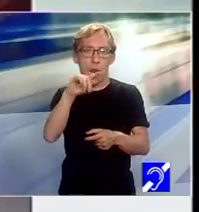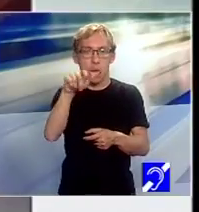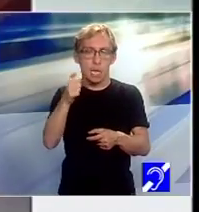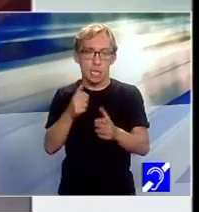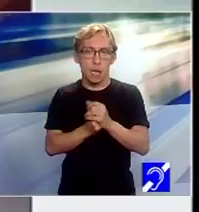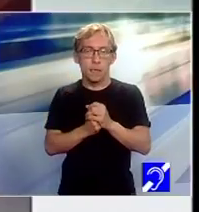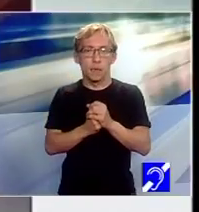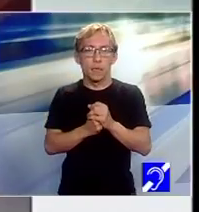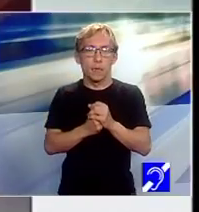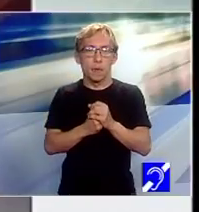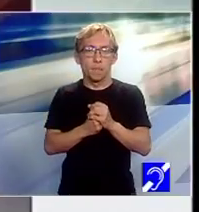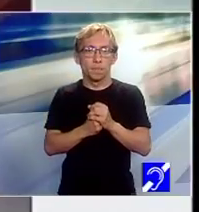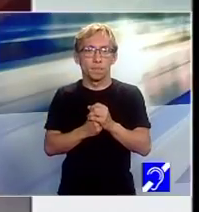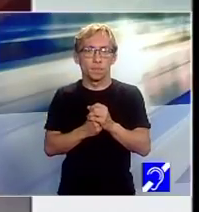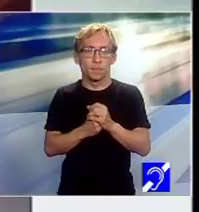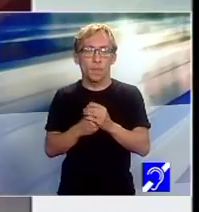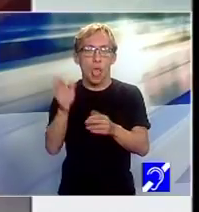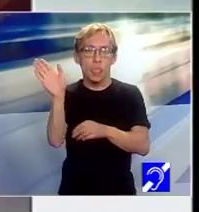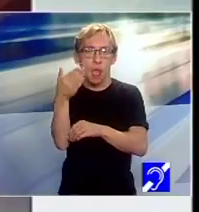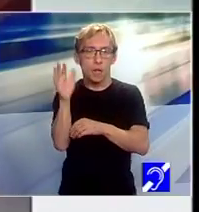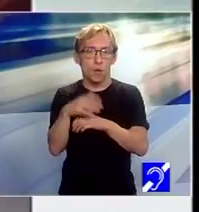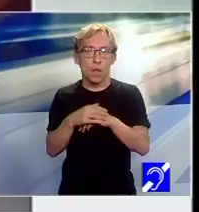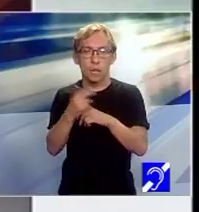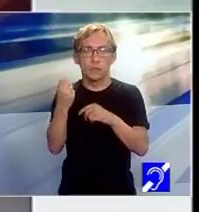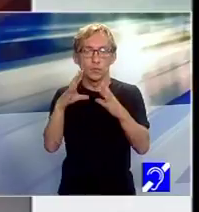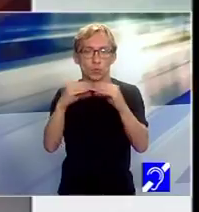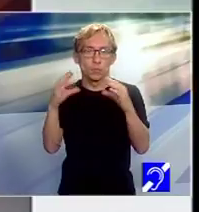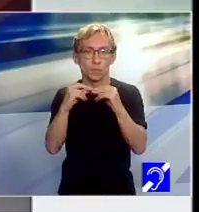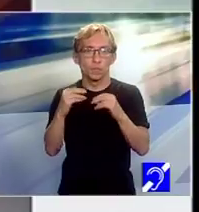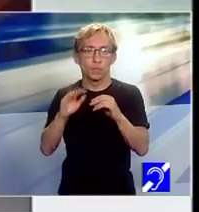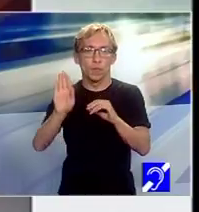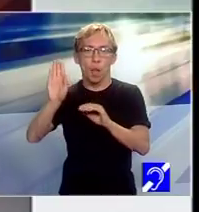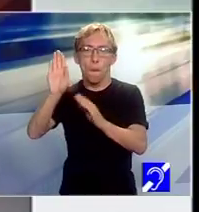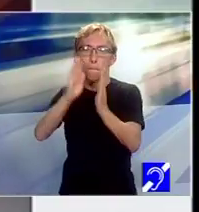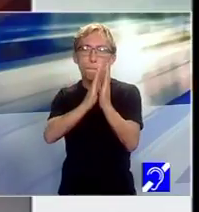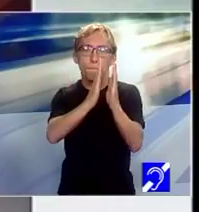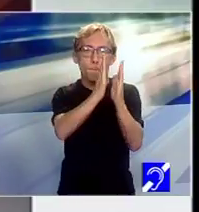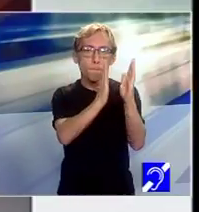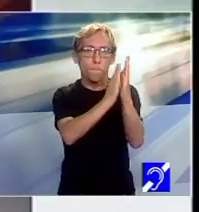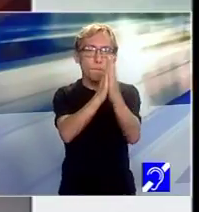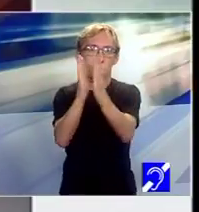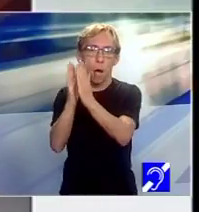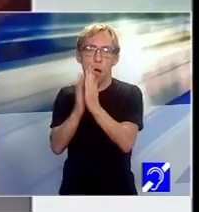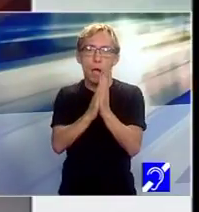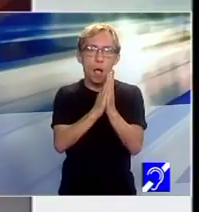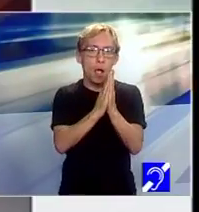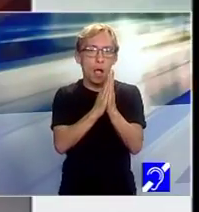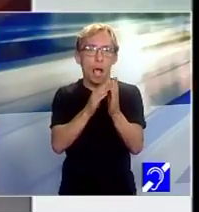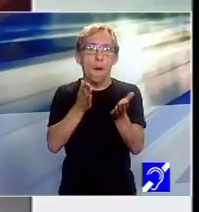într-un spital public din România, pereții au fost placați cu un material special cu efect permanent